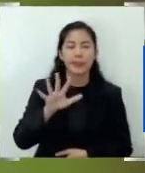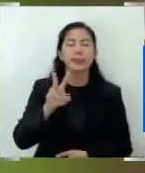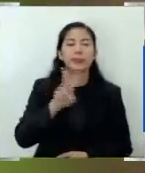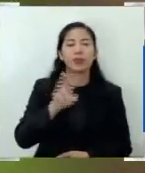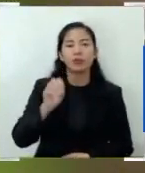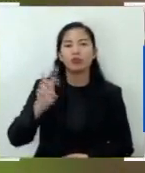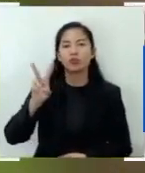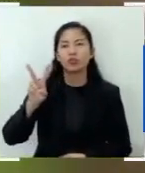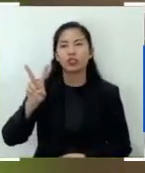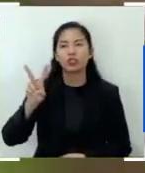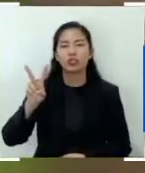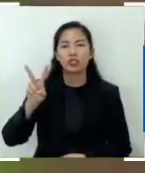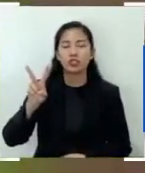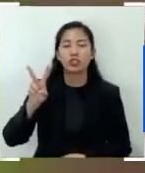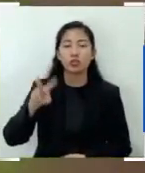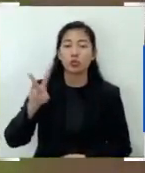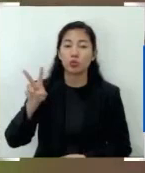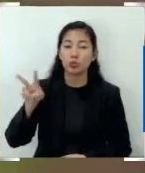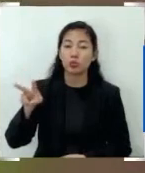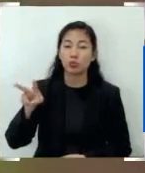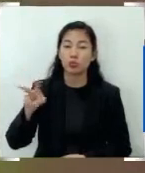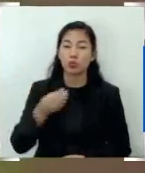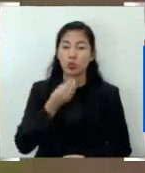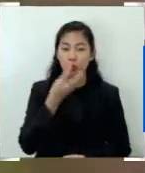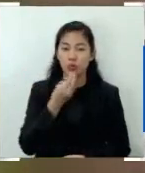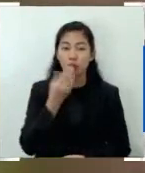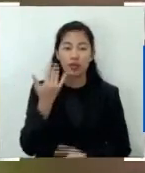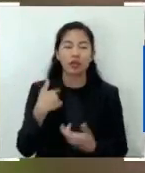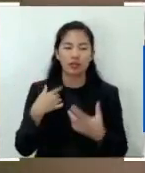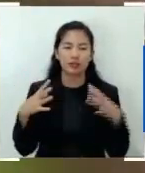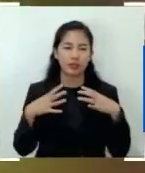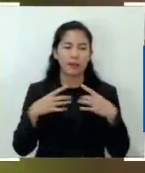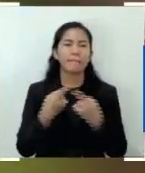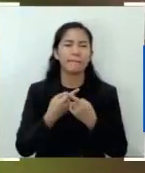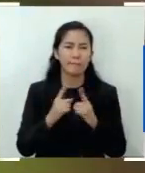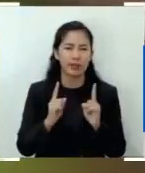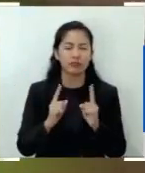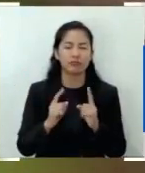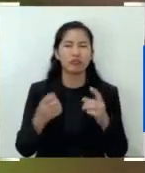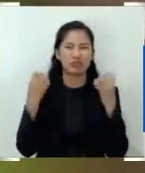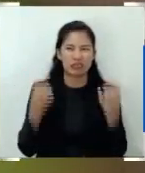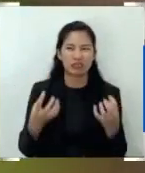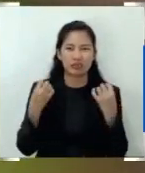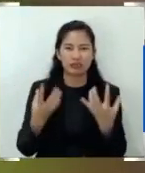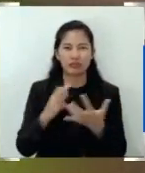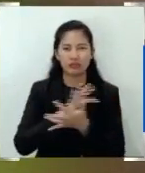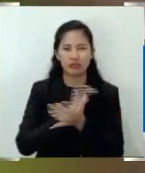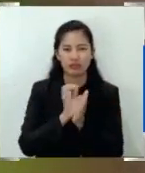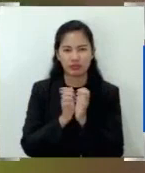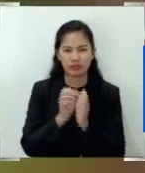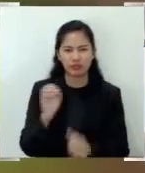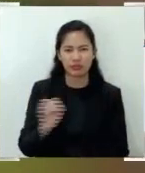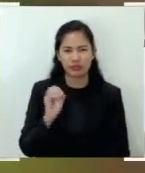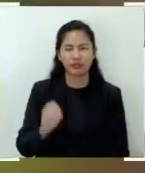January 5, 2022 sa Hong Kong kasi nakabakasyon po ako. Pero sa dami ng Omicron virus, na-cancel